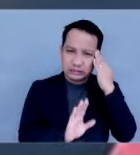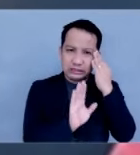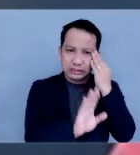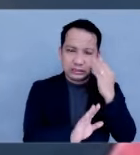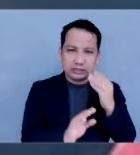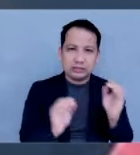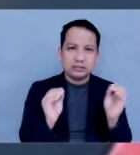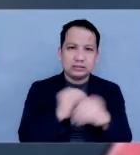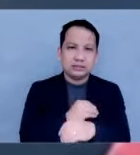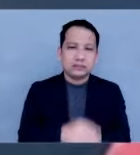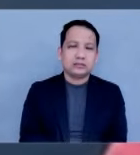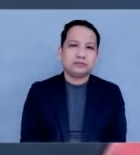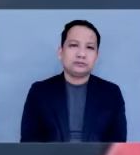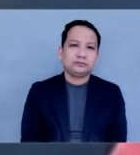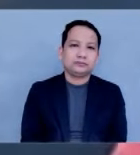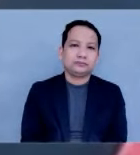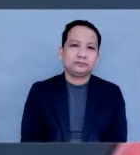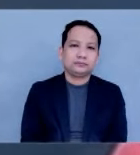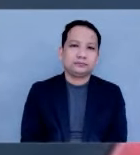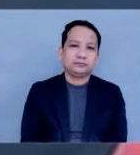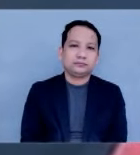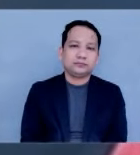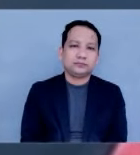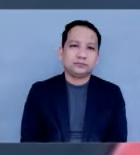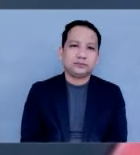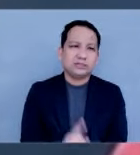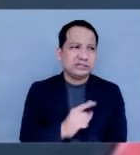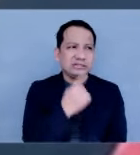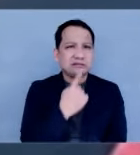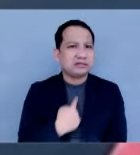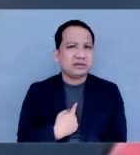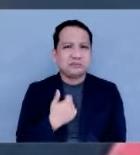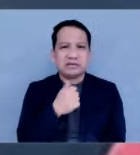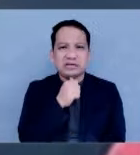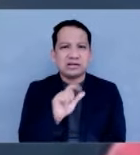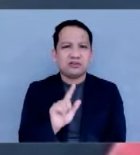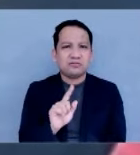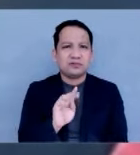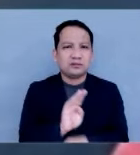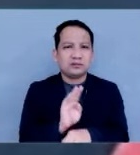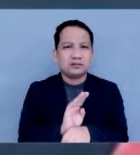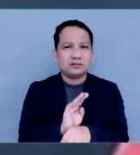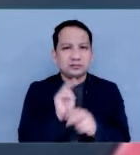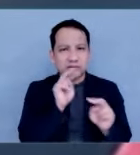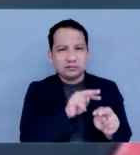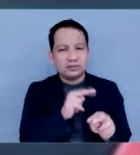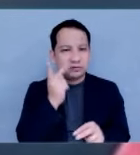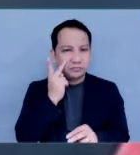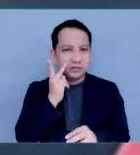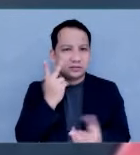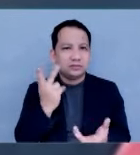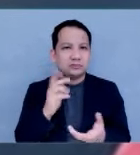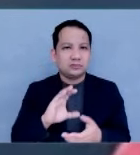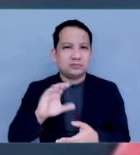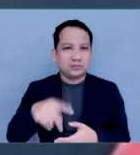nag-office lang naman yan sila, sir. Hindi ko masabi, sir, kung anong business, sir. Basta nakikita ko lang naman, lagi hawak yung